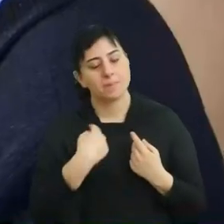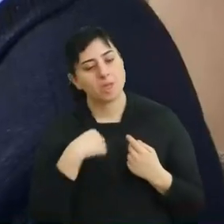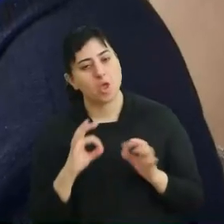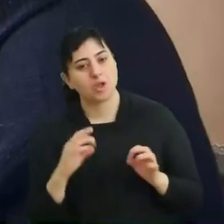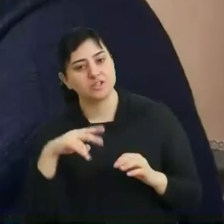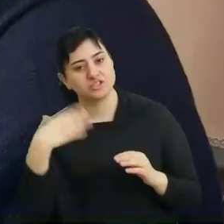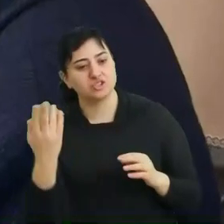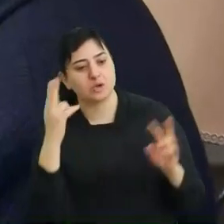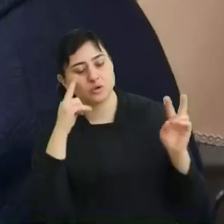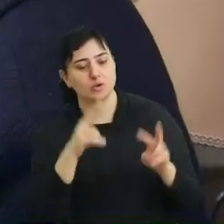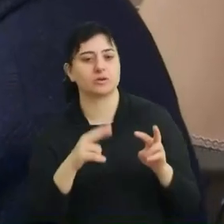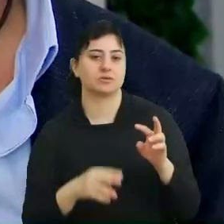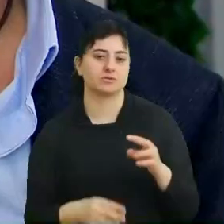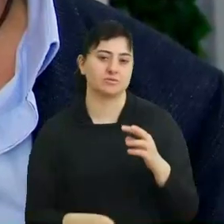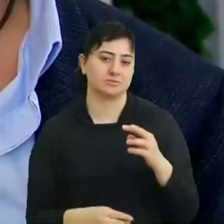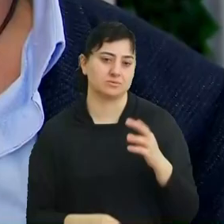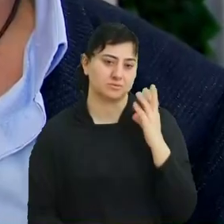dışarıdan görebilme imkanını buluyoruz.